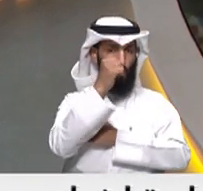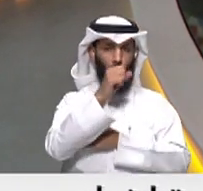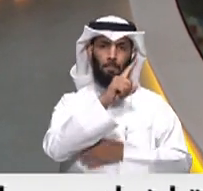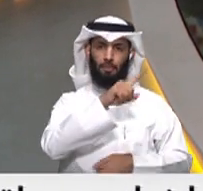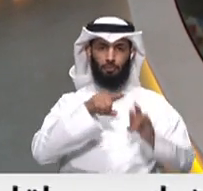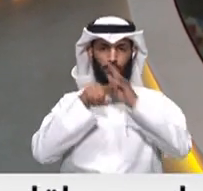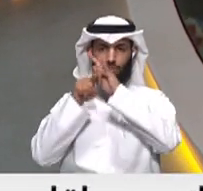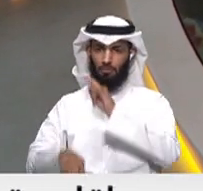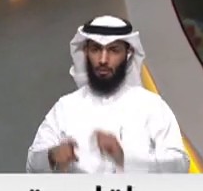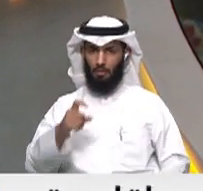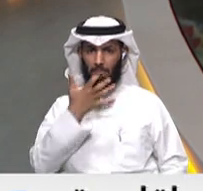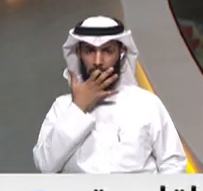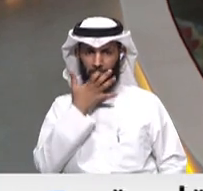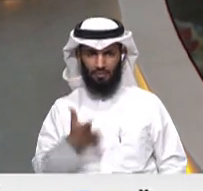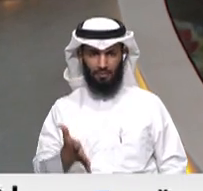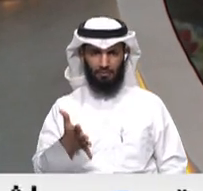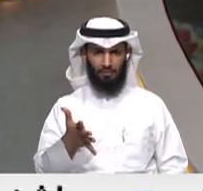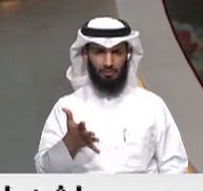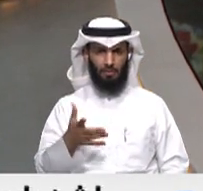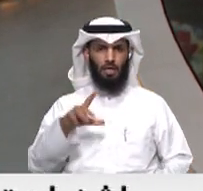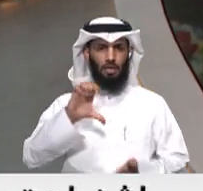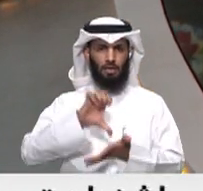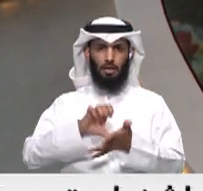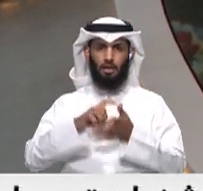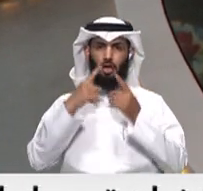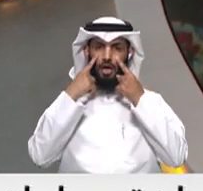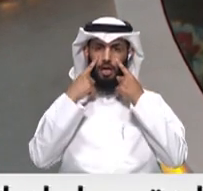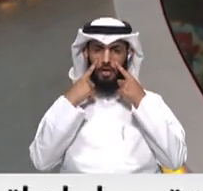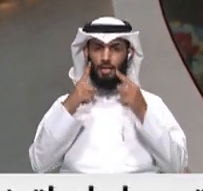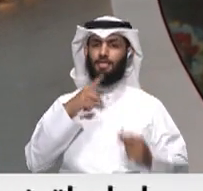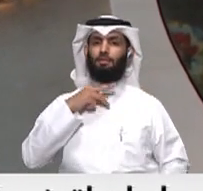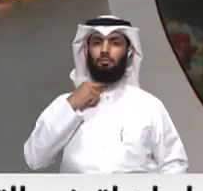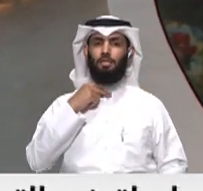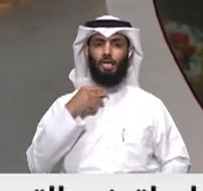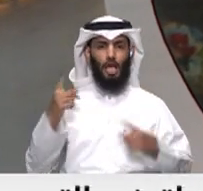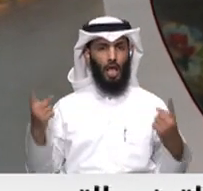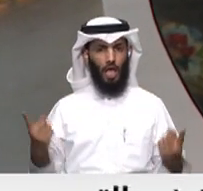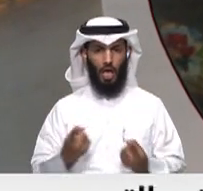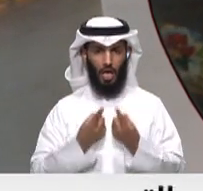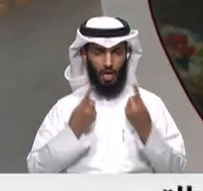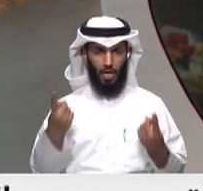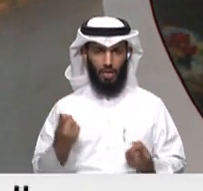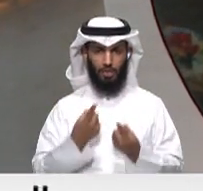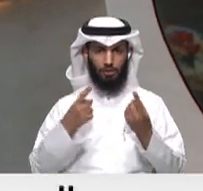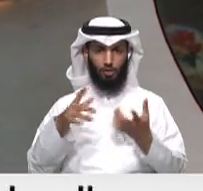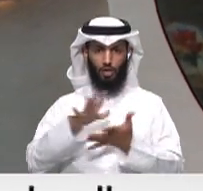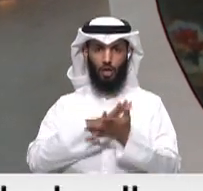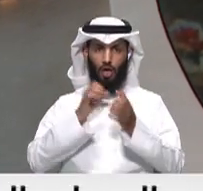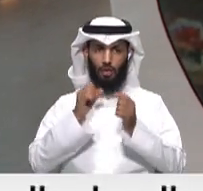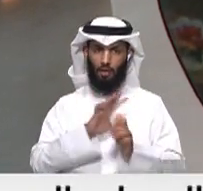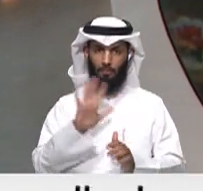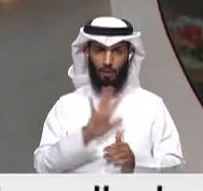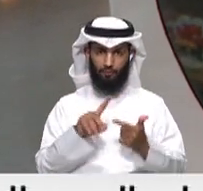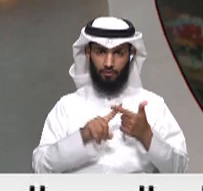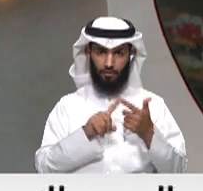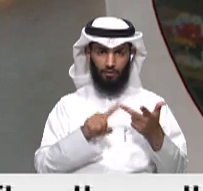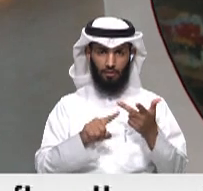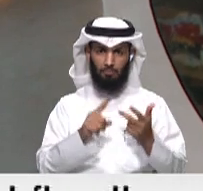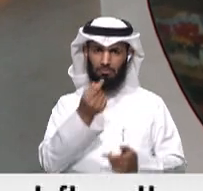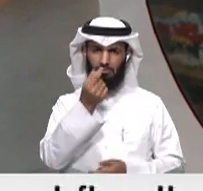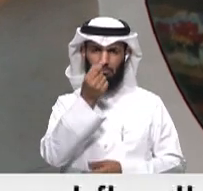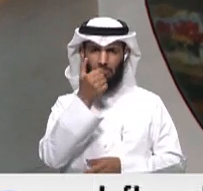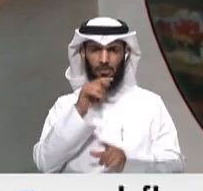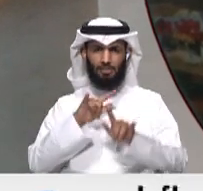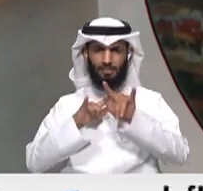إذن عادت الأمور إلى طبيعتها أحمد، لنقل الآن في طهران، خاصة بعد توقف رحلات بعض